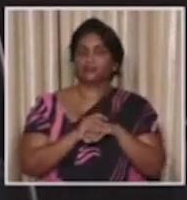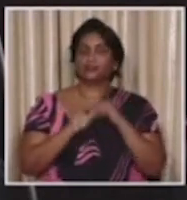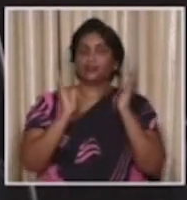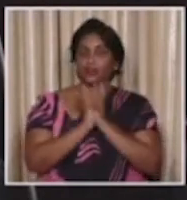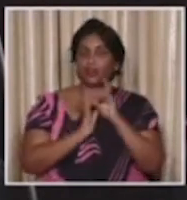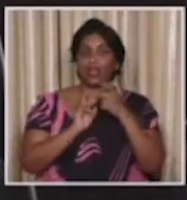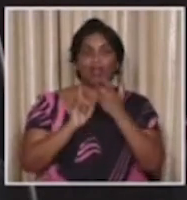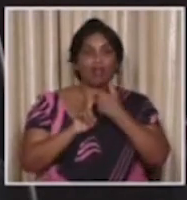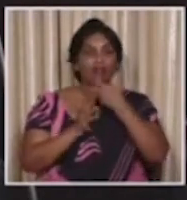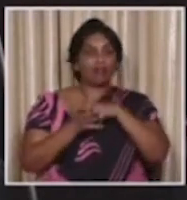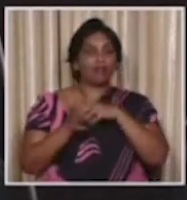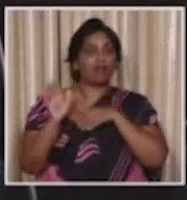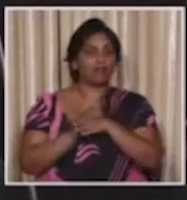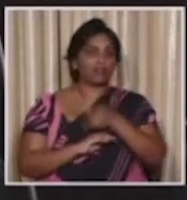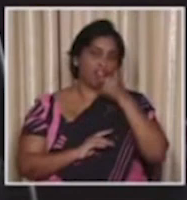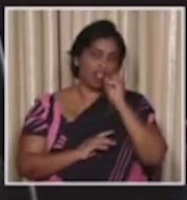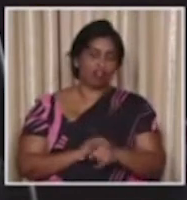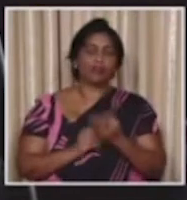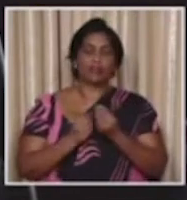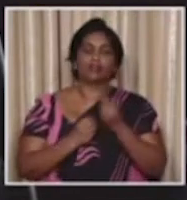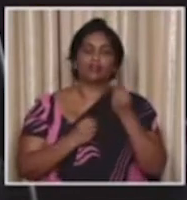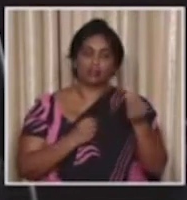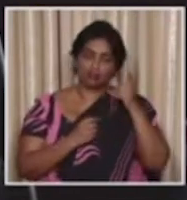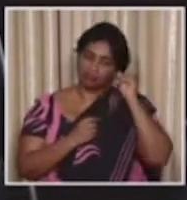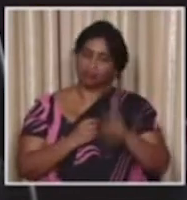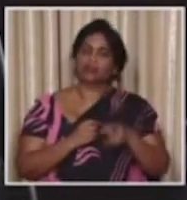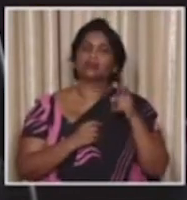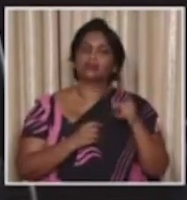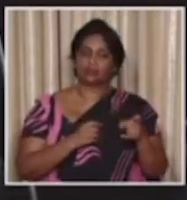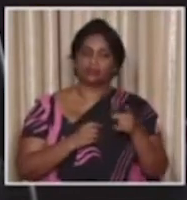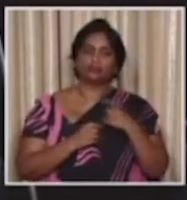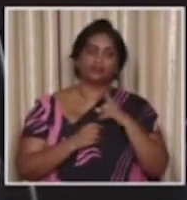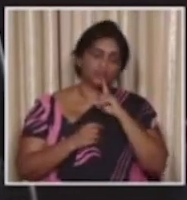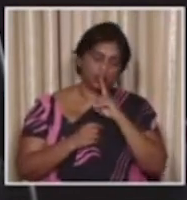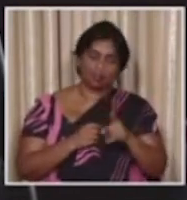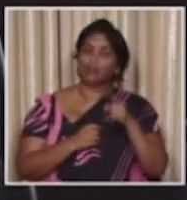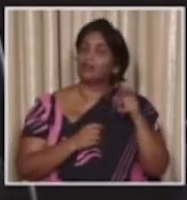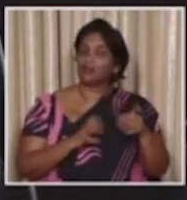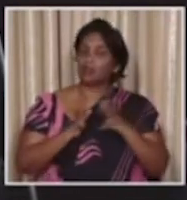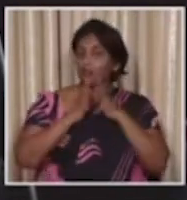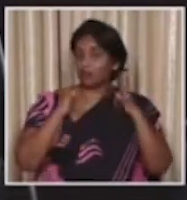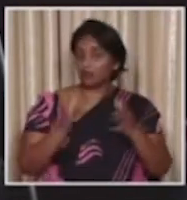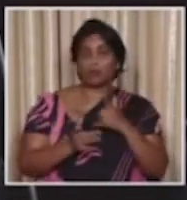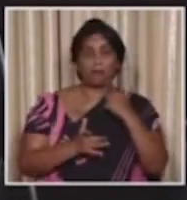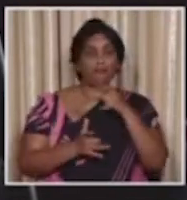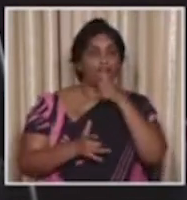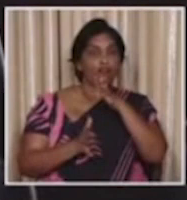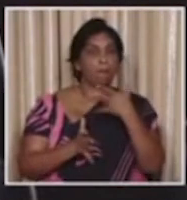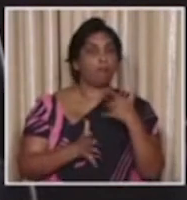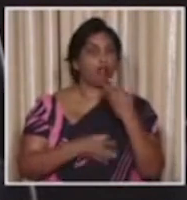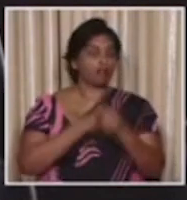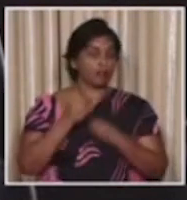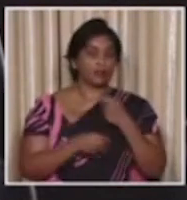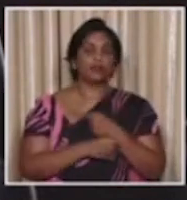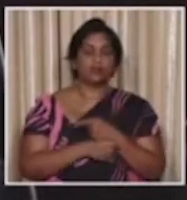වනජීවී කලාපය තුළට ඇතුල් වෙන අවසර පත්‍රයක් නිකුත් කරන්න ඕන අනිවාර්යයෙන්ම. ඔබතුමියට මම ඒක ඉල්ලීම කරන විශාල සම්පතක් මිරිදිය කර්මාන්තය කියන්නේ.